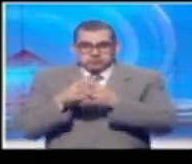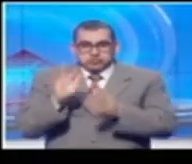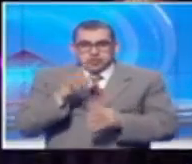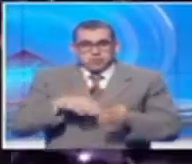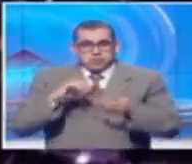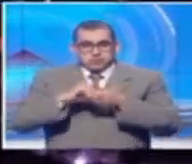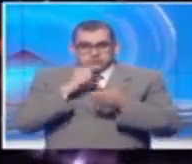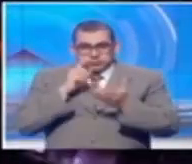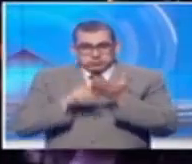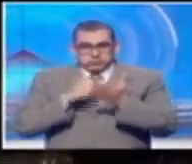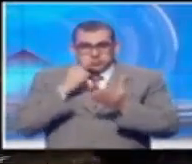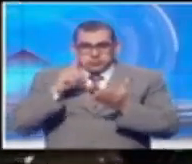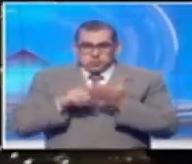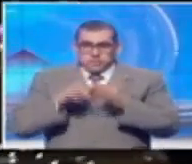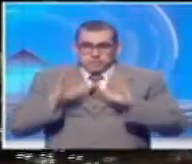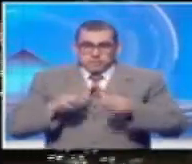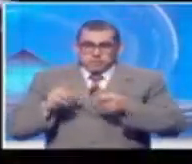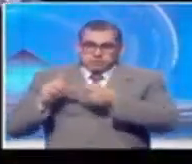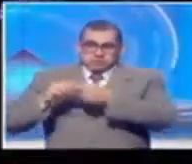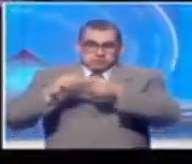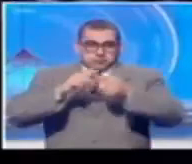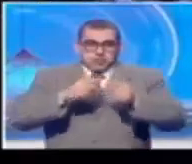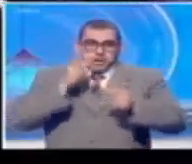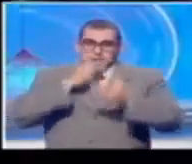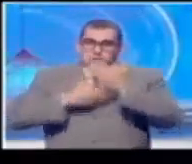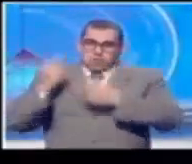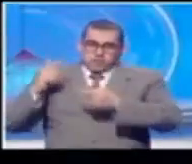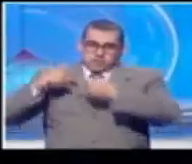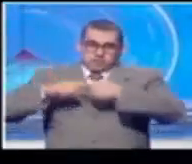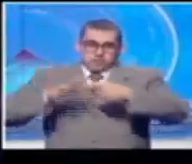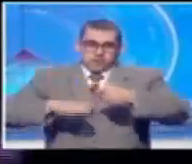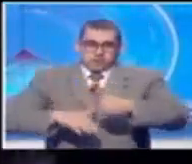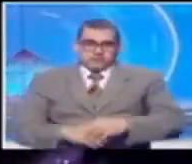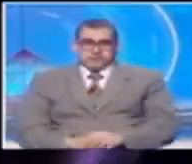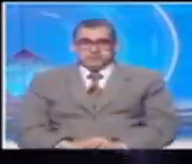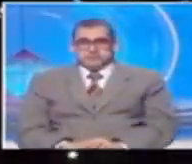ودليل ساطع على تواصل الحاضر بالماضي.